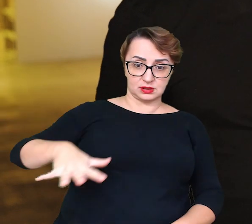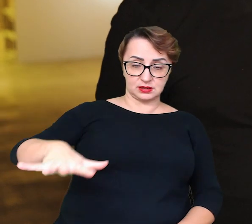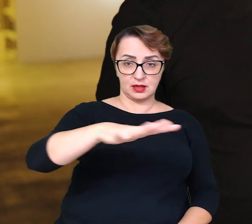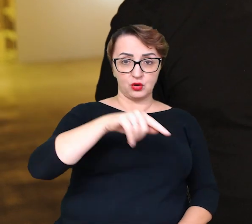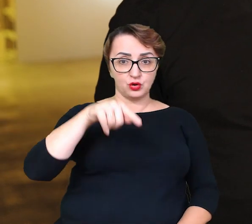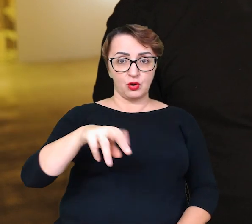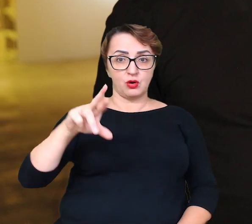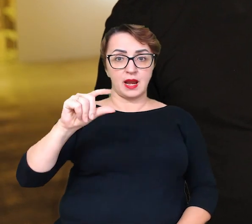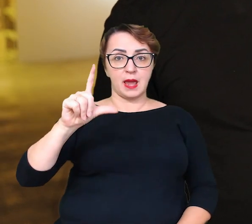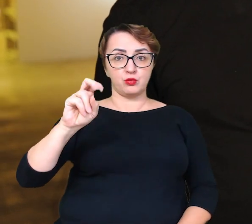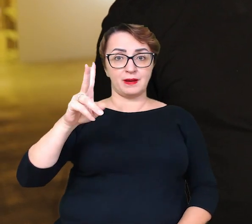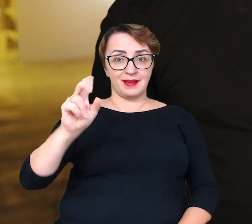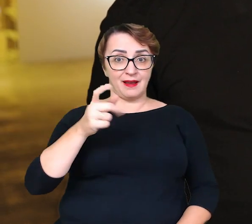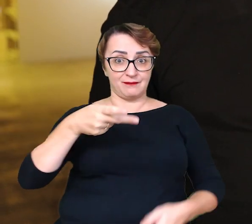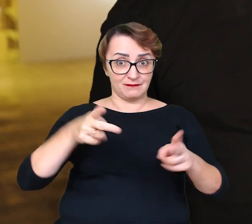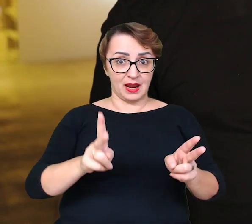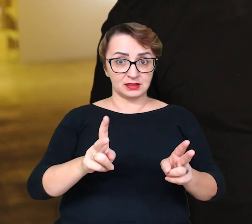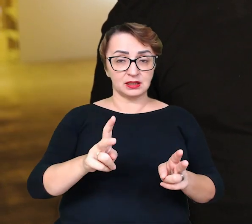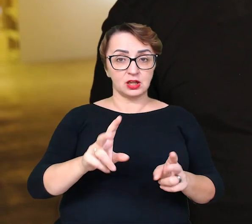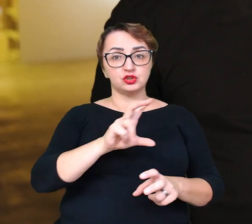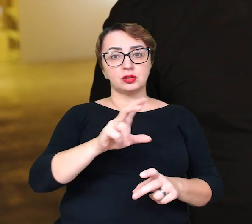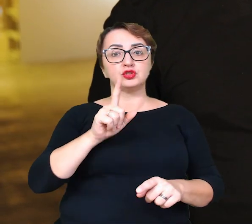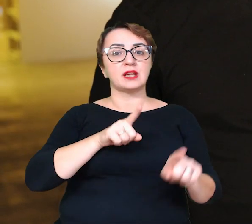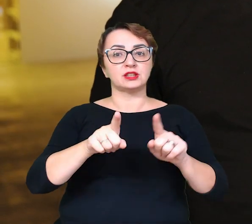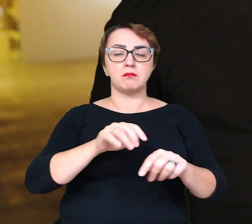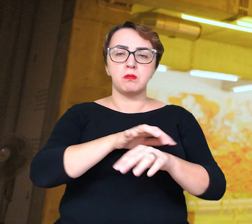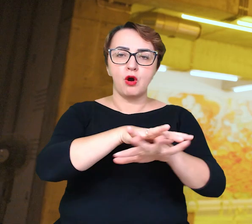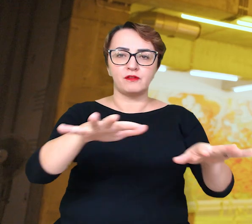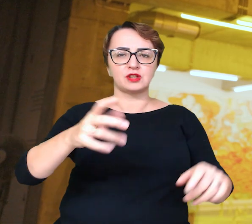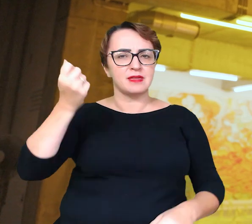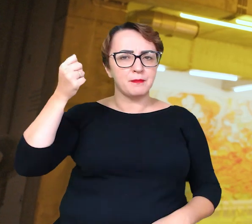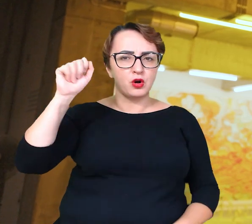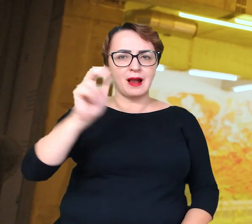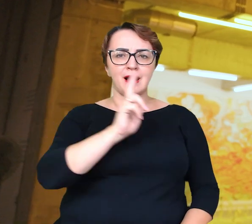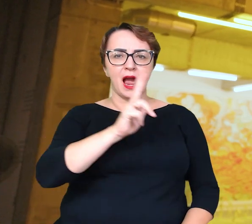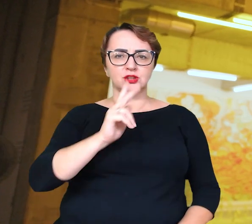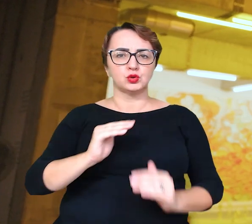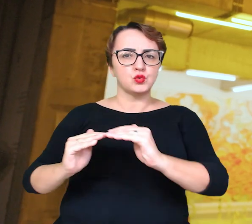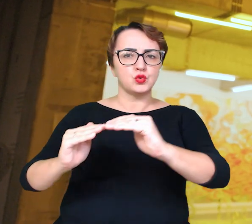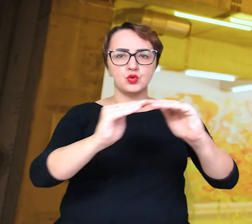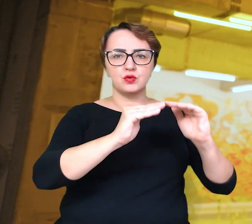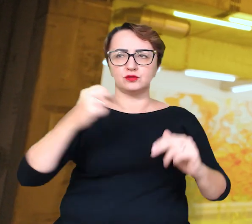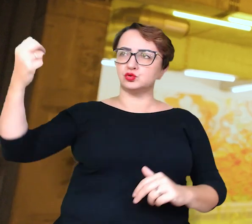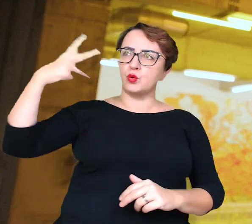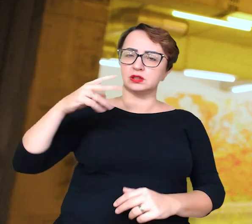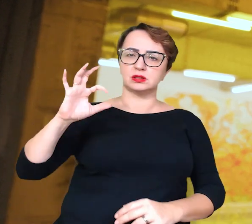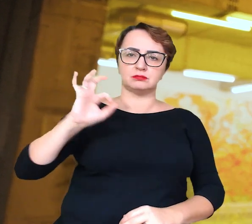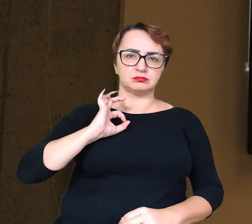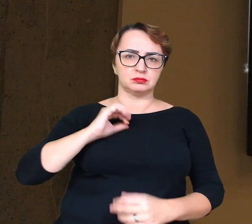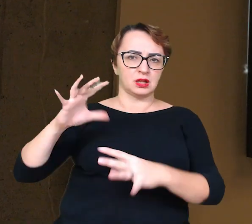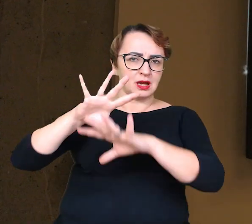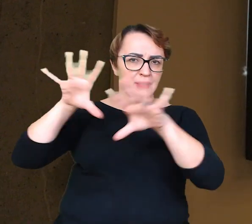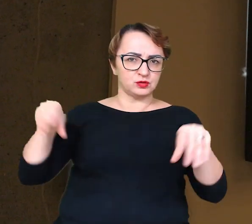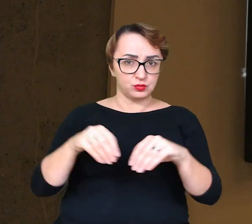republiką, czyli czymś powszechnym, demokratycznym, taką przestrzenią, w której wszyscy jesteśmy dziećmi jednego słońca. Czy